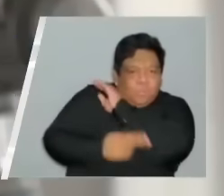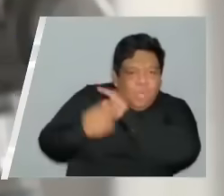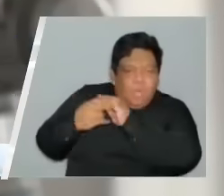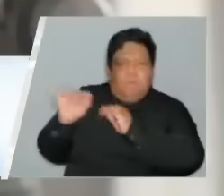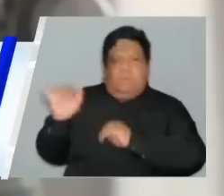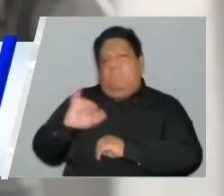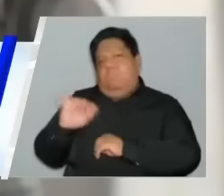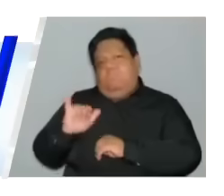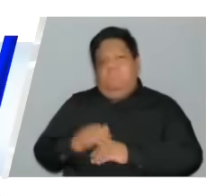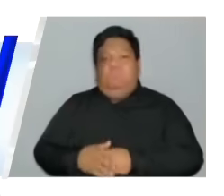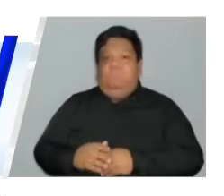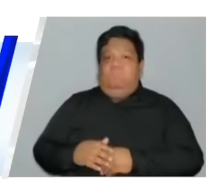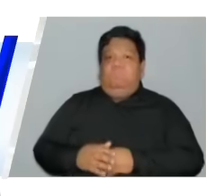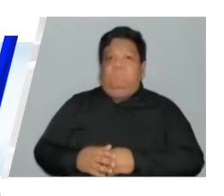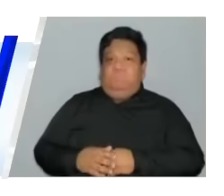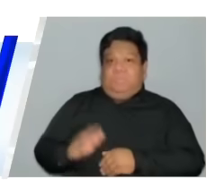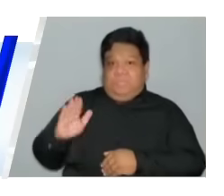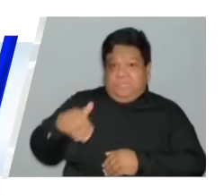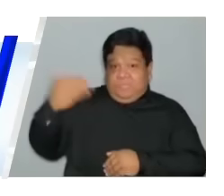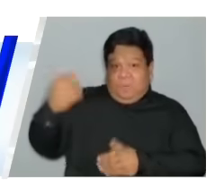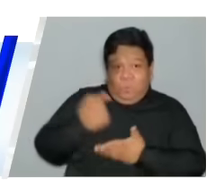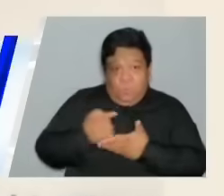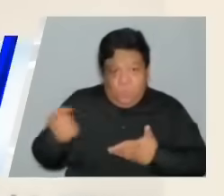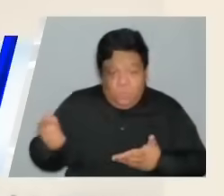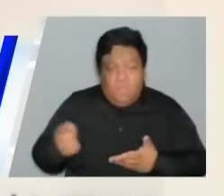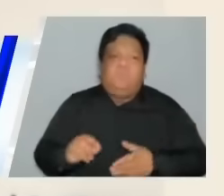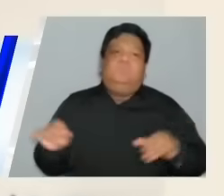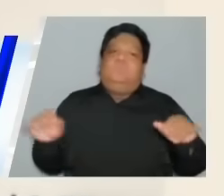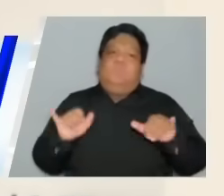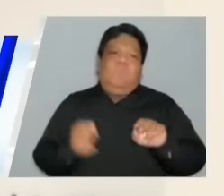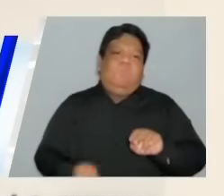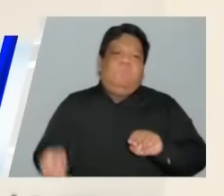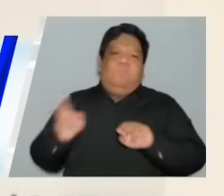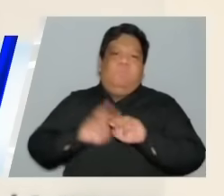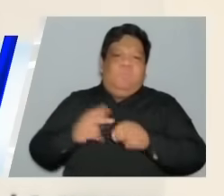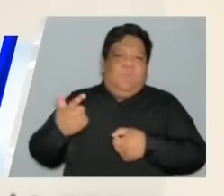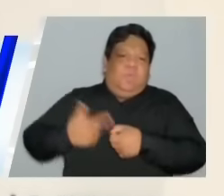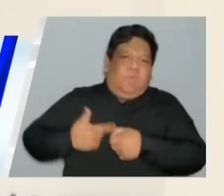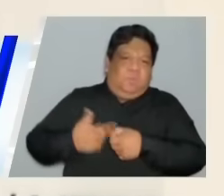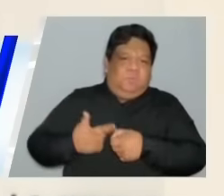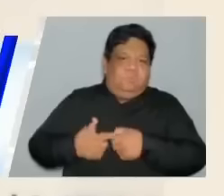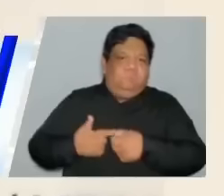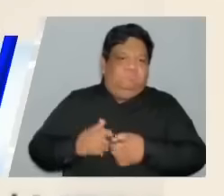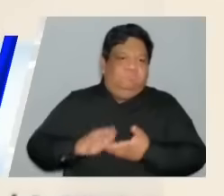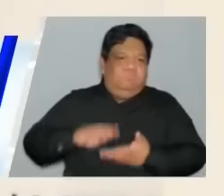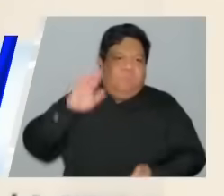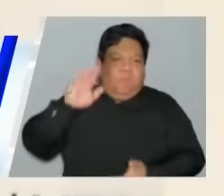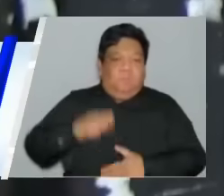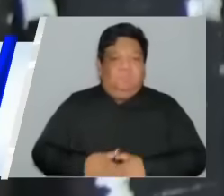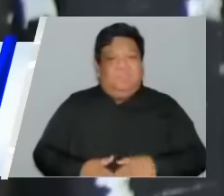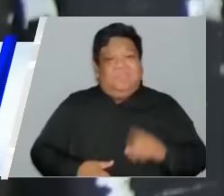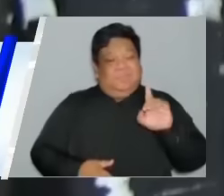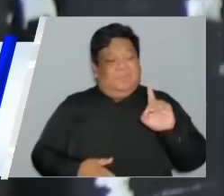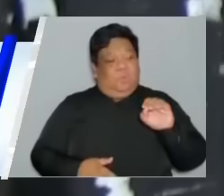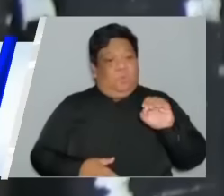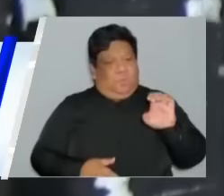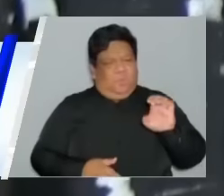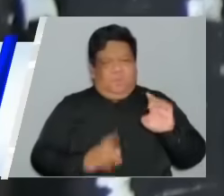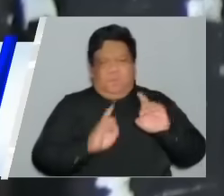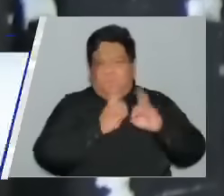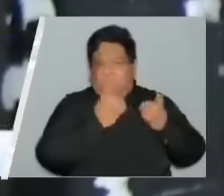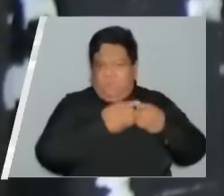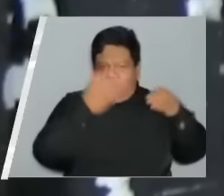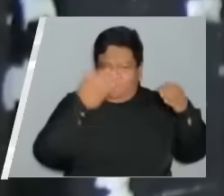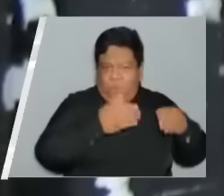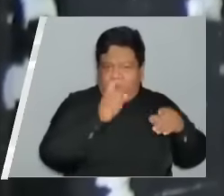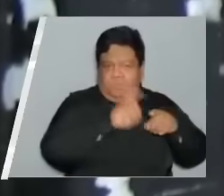At sa susunod na linggo, nakaamba na naman ang oil price high. Ayon sa Department of Energy Oil Industry Management Bureau, mahigit piso ang